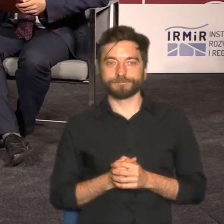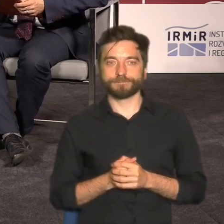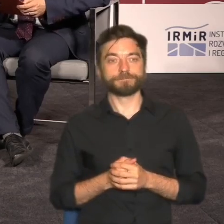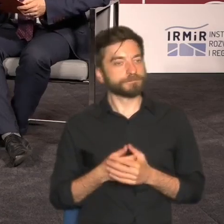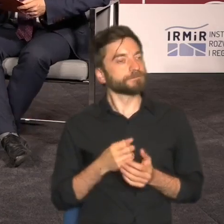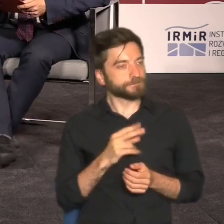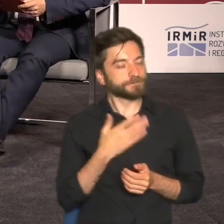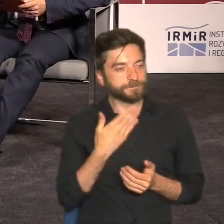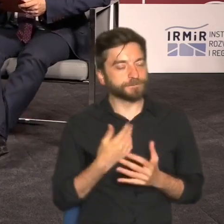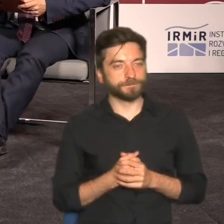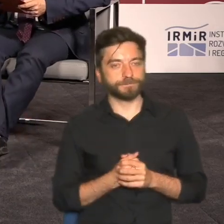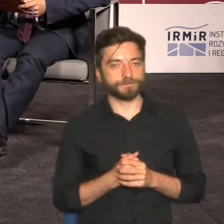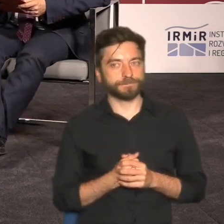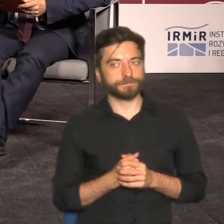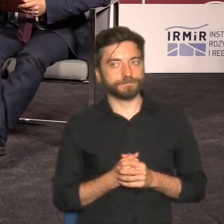a